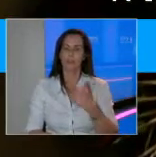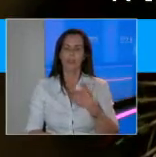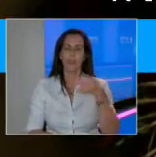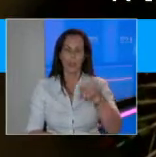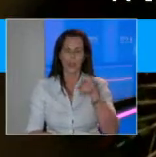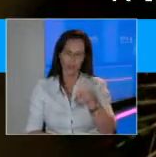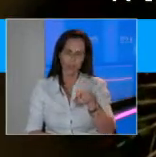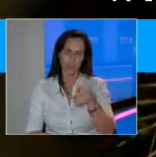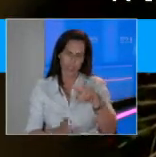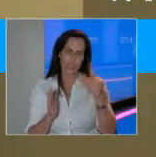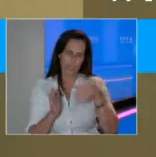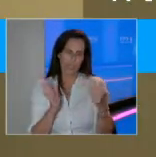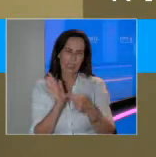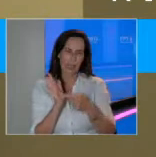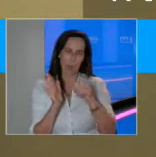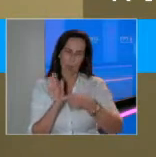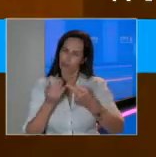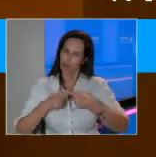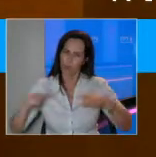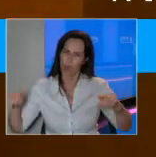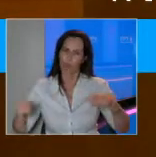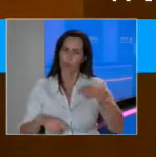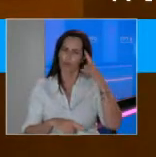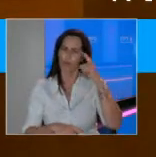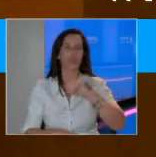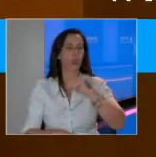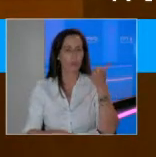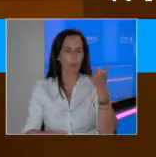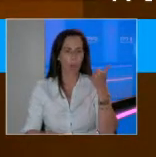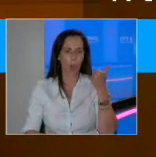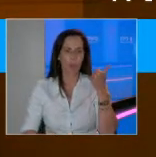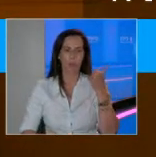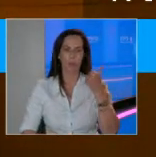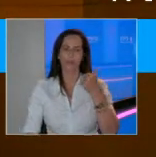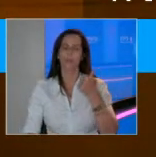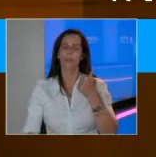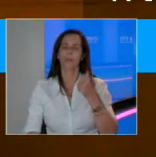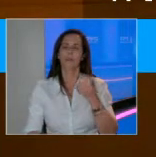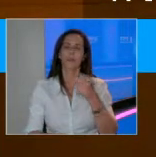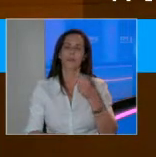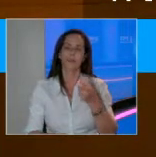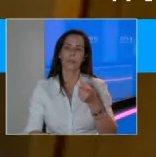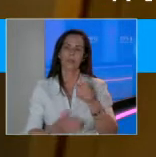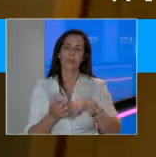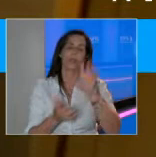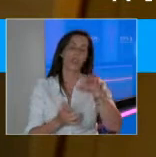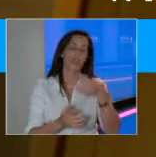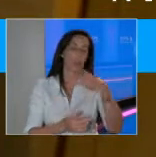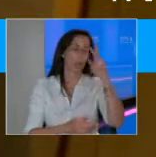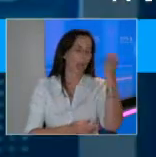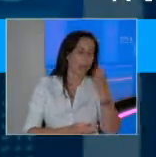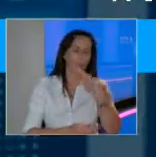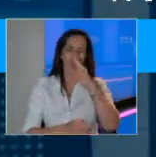יש לכך סיבות מגוונות, אני חושבת שקודם כל, אם מדברים על בית הלל ובית שמאי,